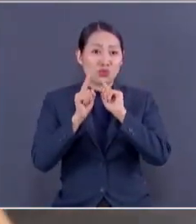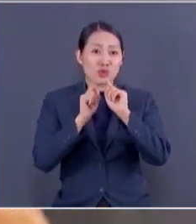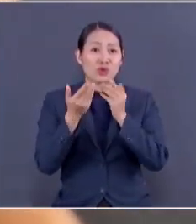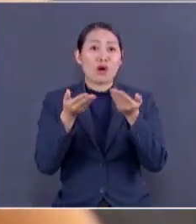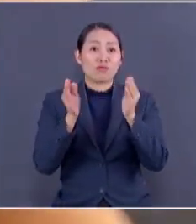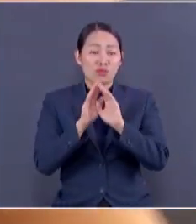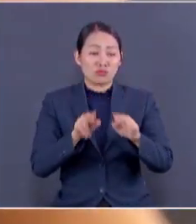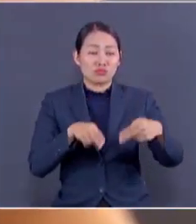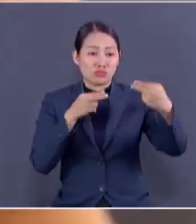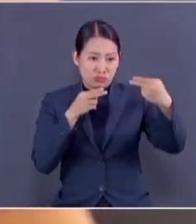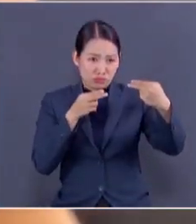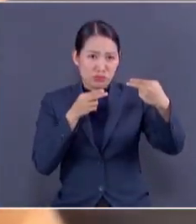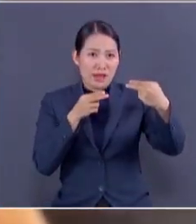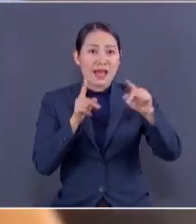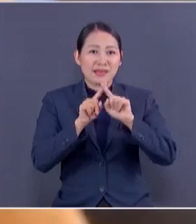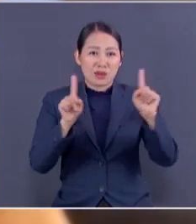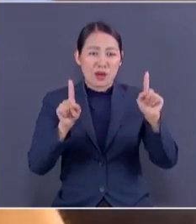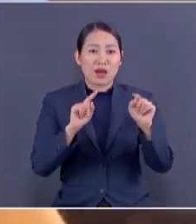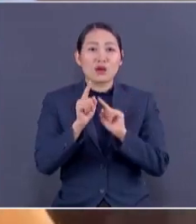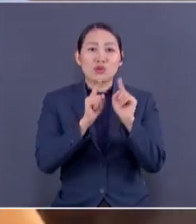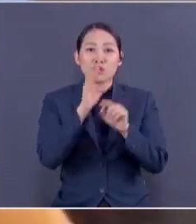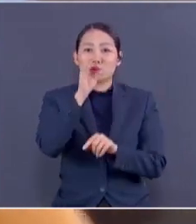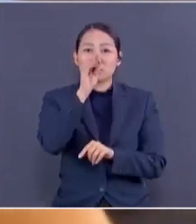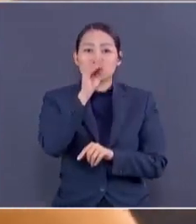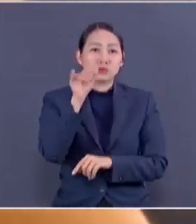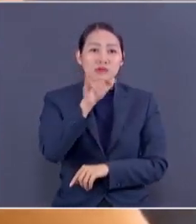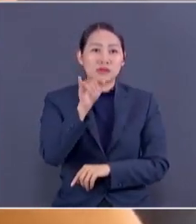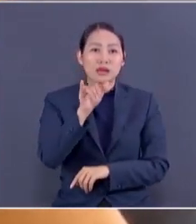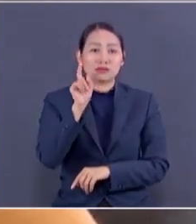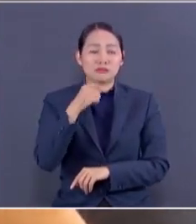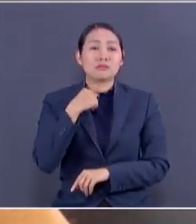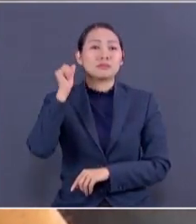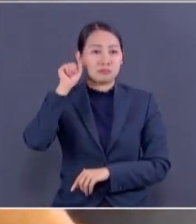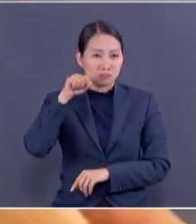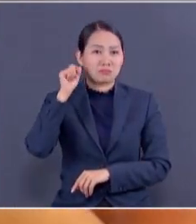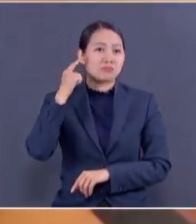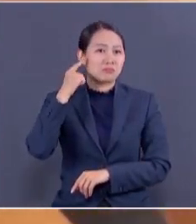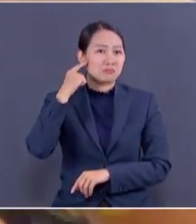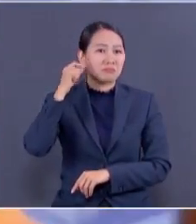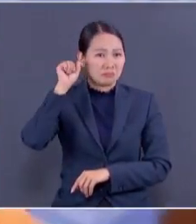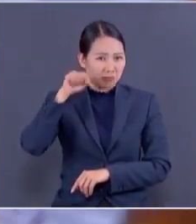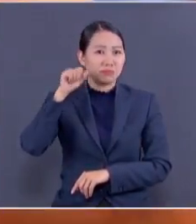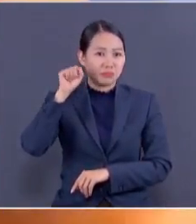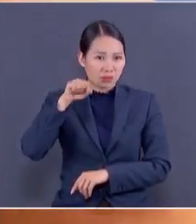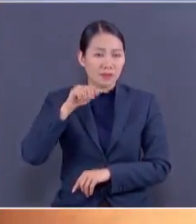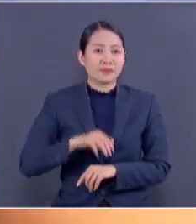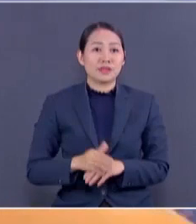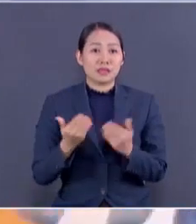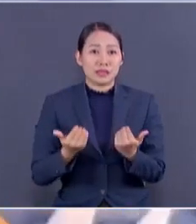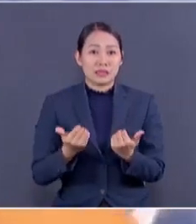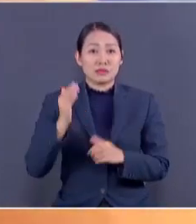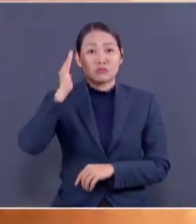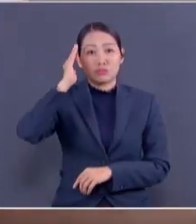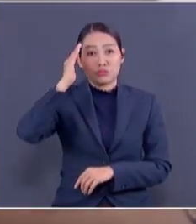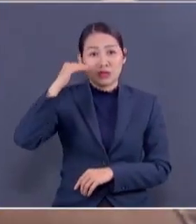พียงแค่พยักหน้าตอบโต้กันเพราะว่ายังอยู่ในการรักษาอยู่นะครับก็เลยทำให้นายพิเชษฐ์ที่เห็นอาการบาดเจ็บของน้องชายถึงกับต้องร้องไห้ออ